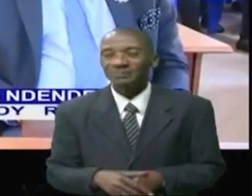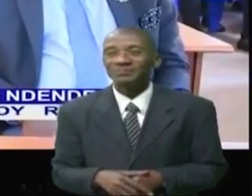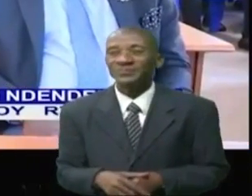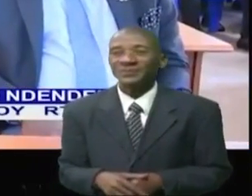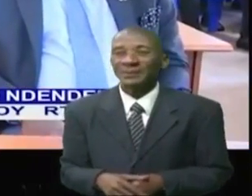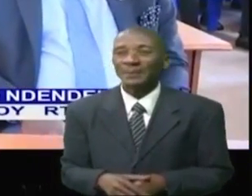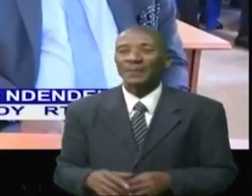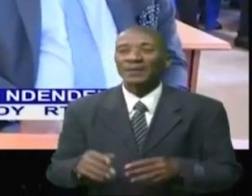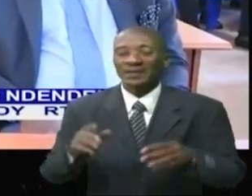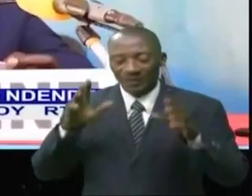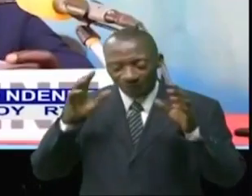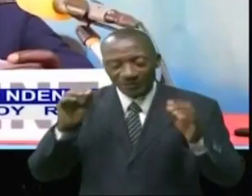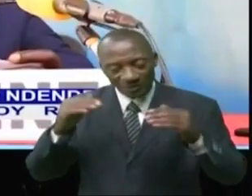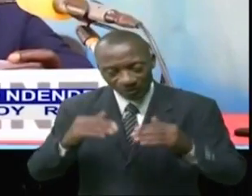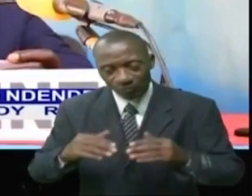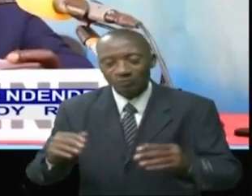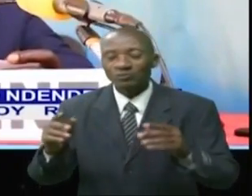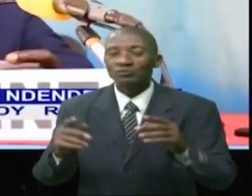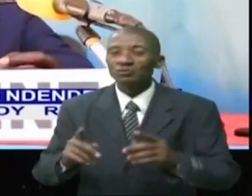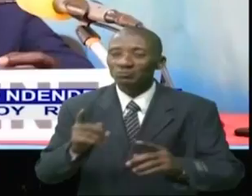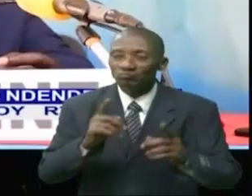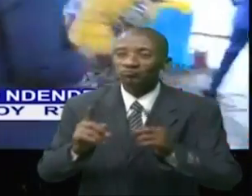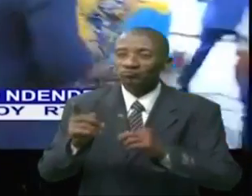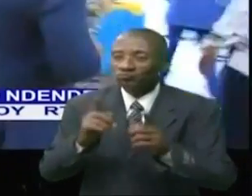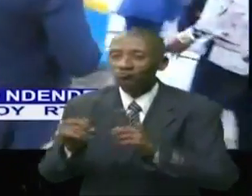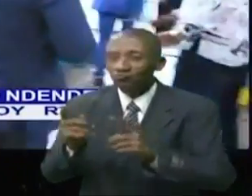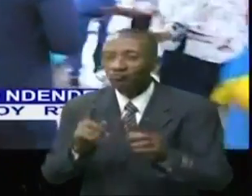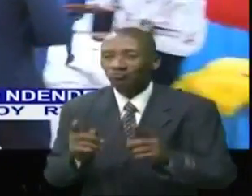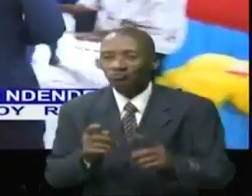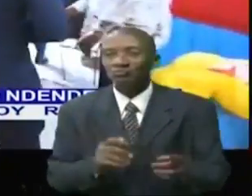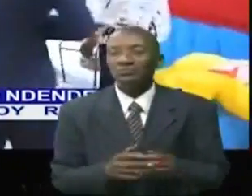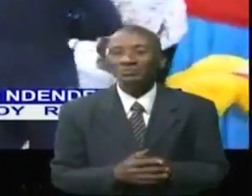bâtir notre province la plus belle qu'avant.